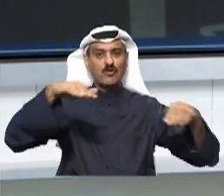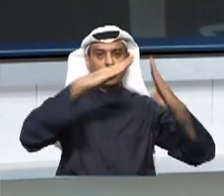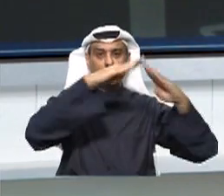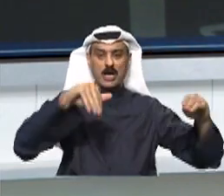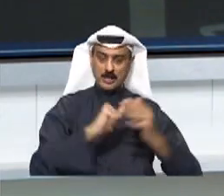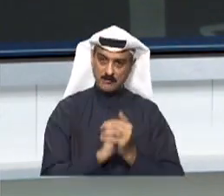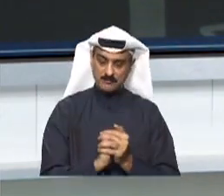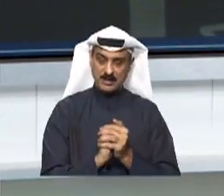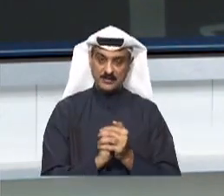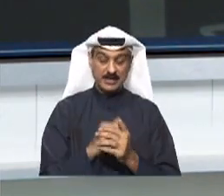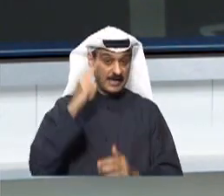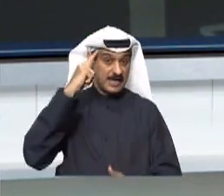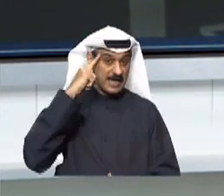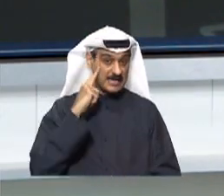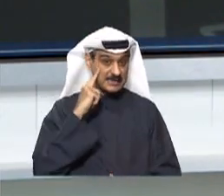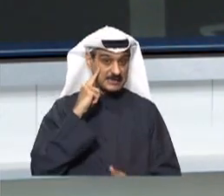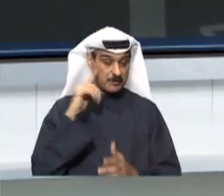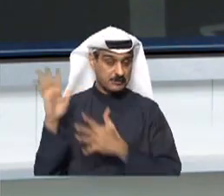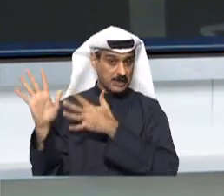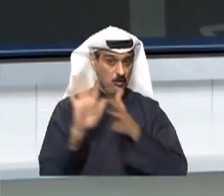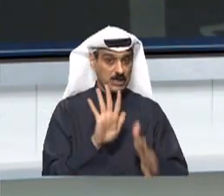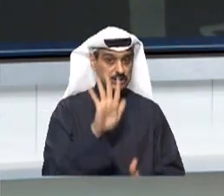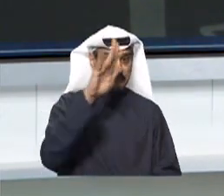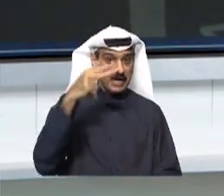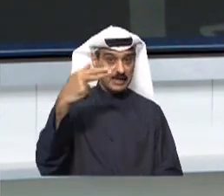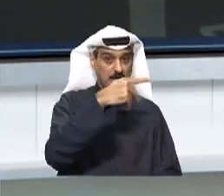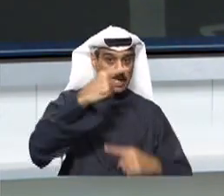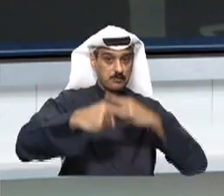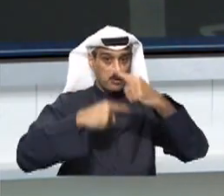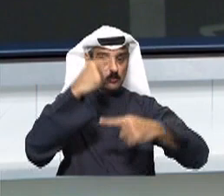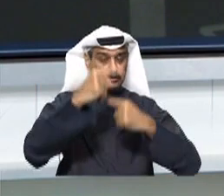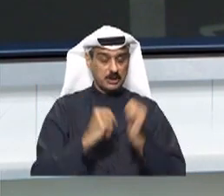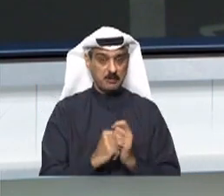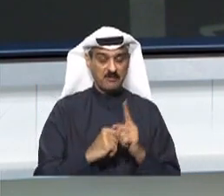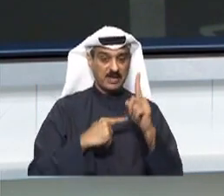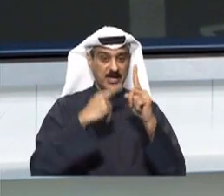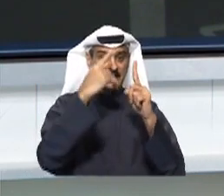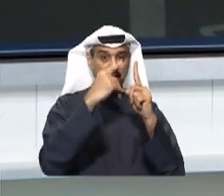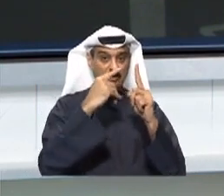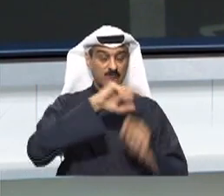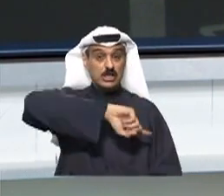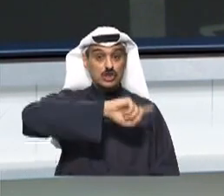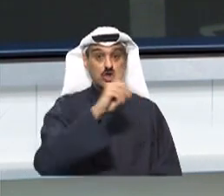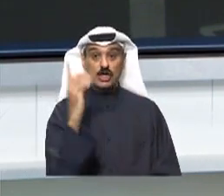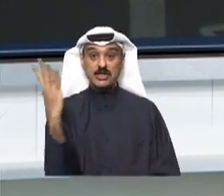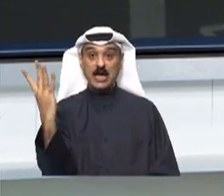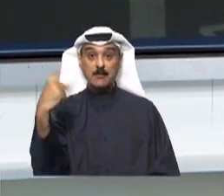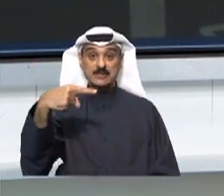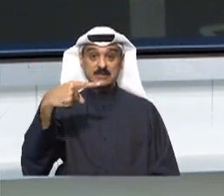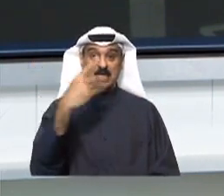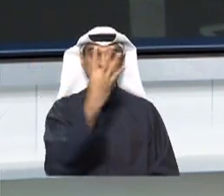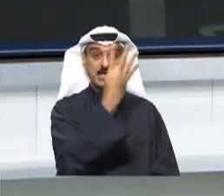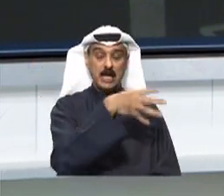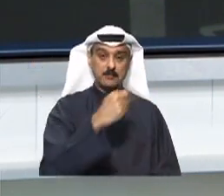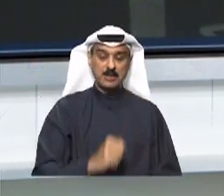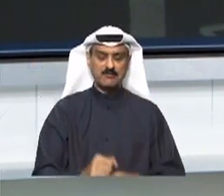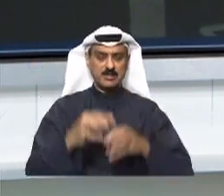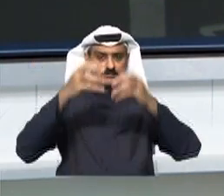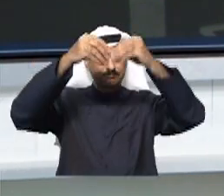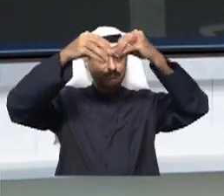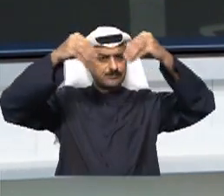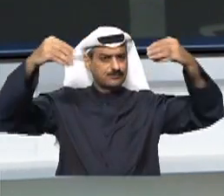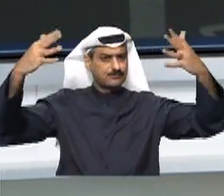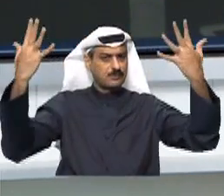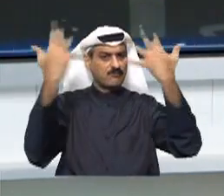شمالي غربي في يوم السبت، وراح يستمر ايضا في نشاطه 15 الى 40 كيلومتر في الساعه، وفرص الغبار راح تكون وارده،